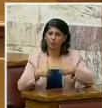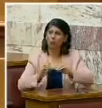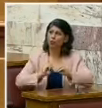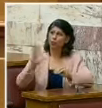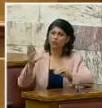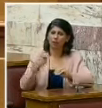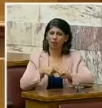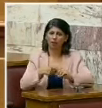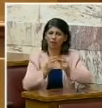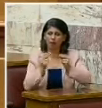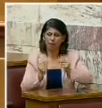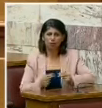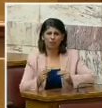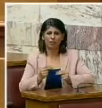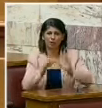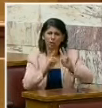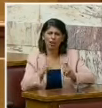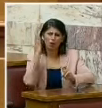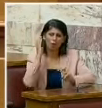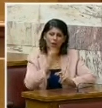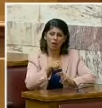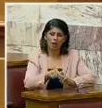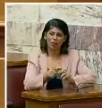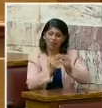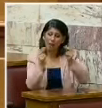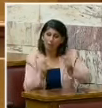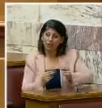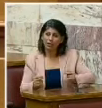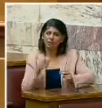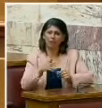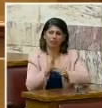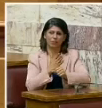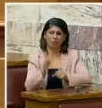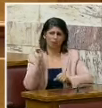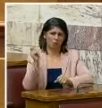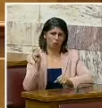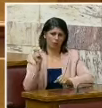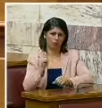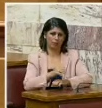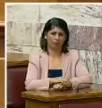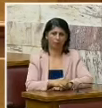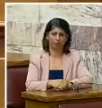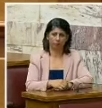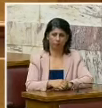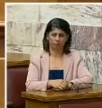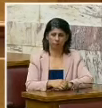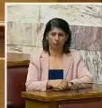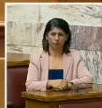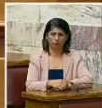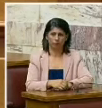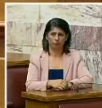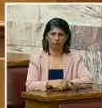capital controls. Όλα αυτά είναι τα απόνερα αυτής της καταστροφικής πολιτικής. Και το τρίτο,